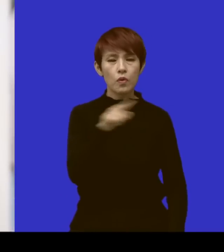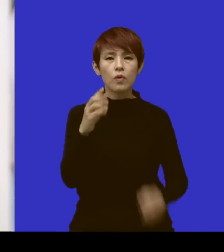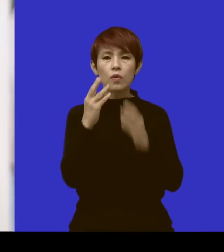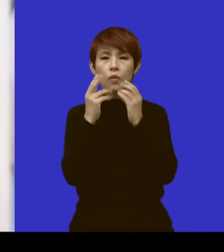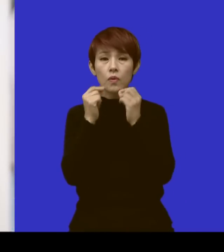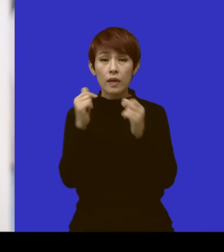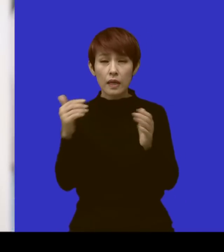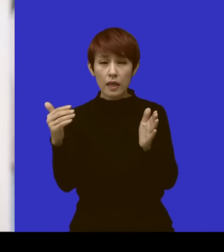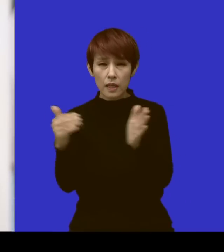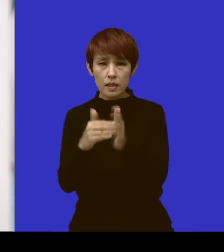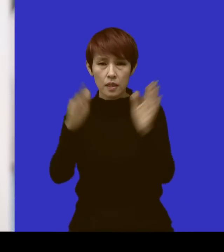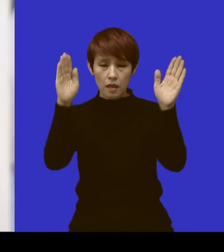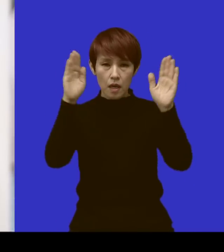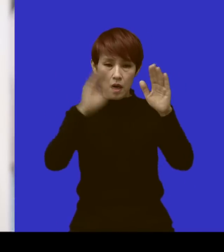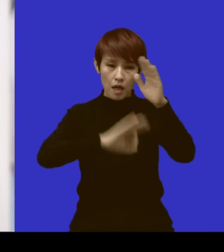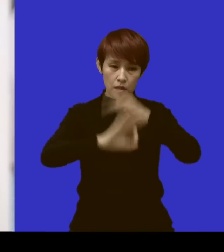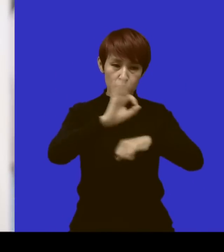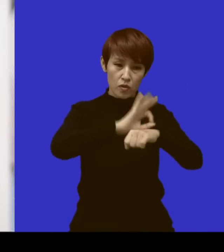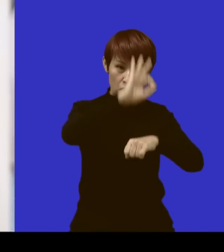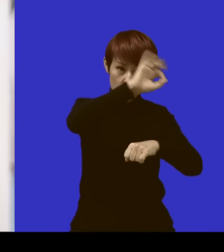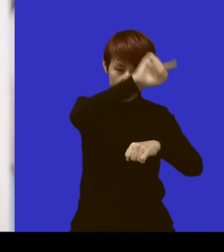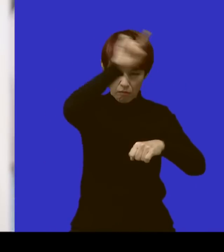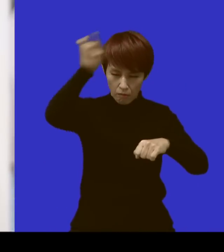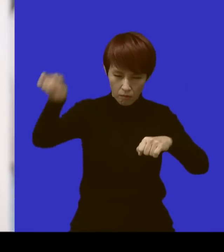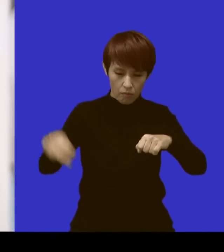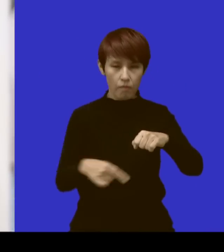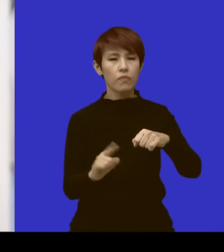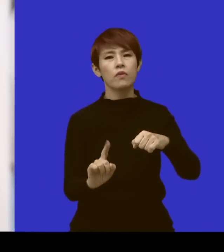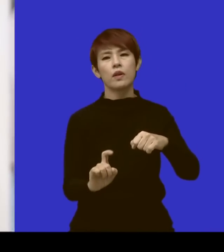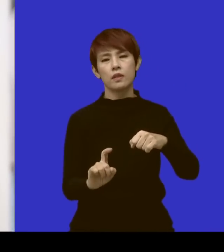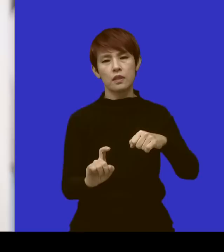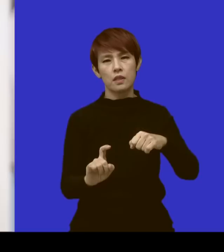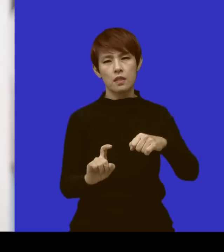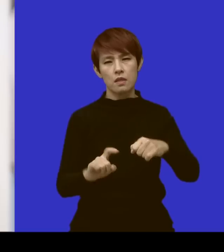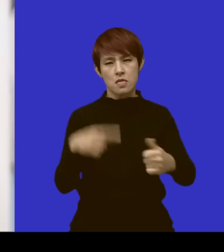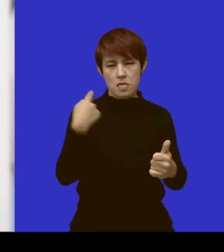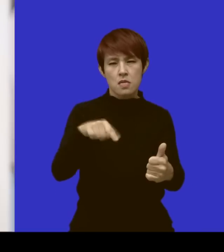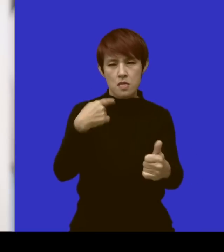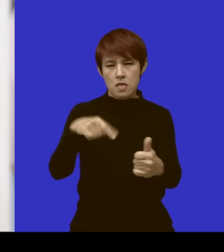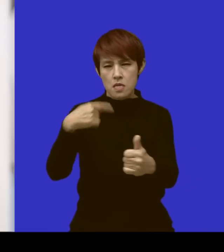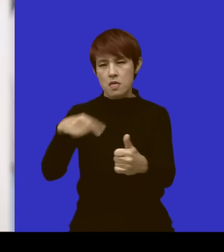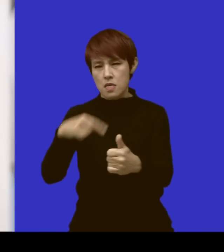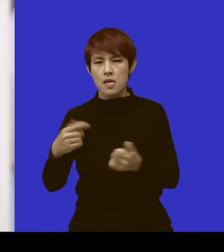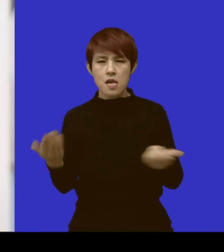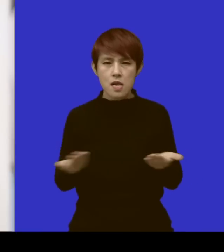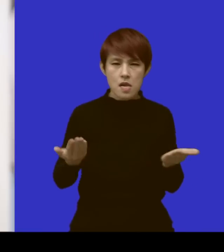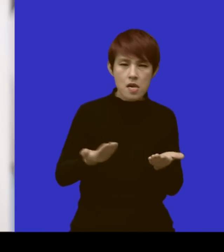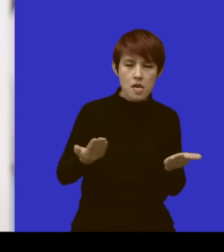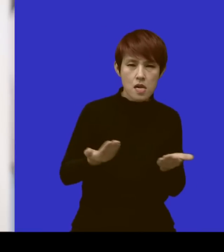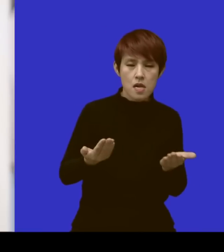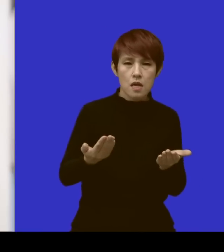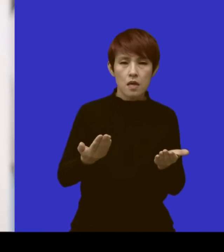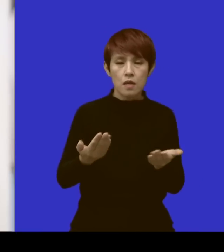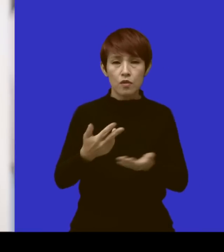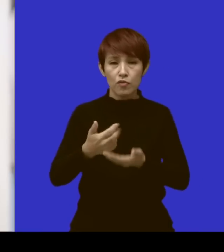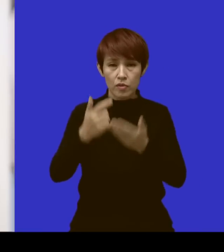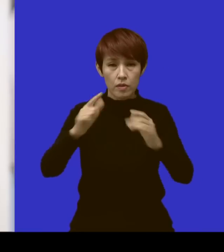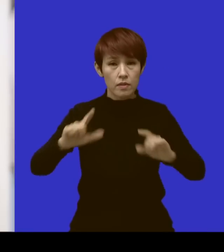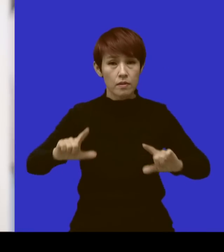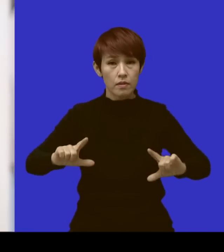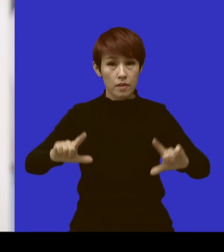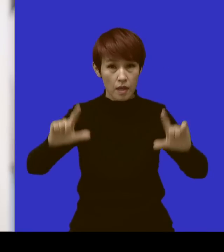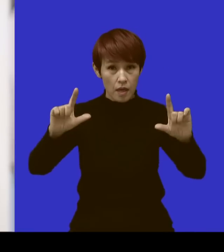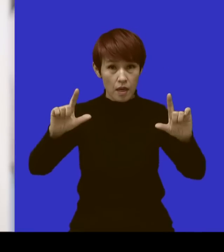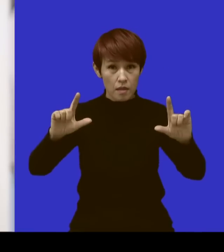토요일까지 10시부터 밤 11시 뭐 이렇게까지 이제 계속 수업하고 일을 하고 또 주일날은